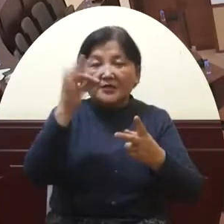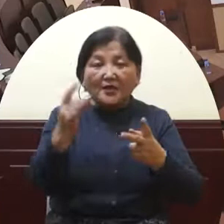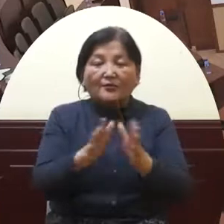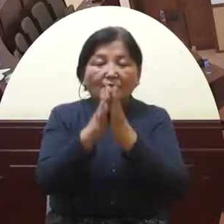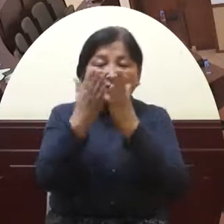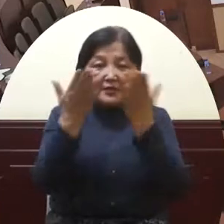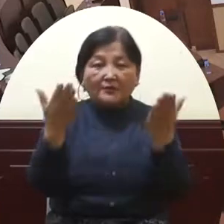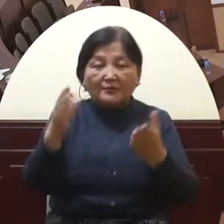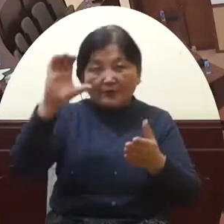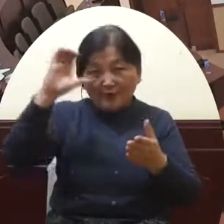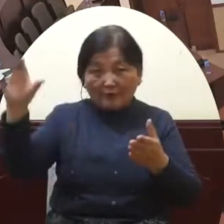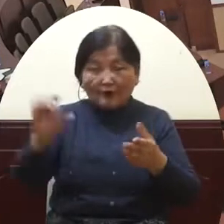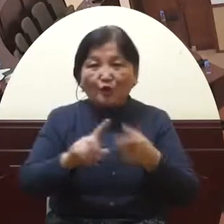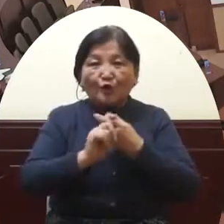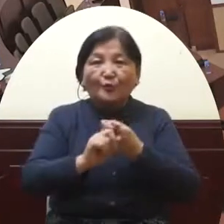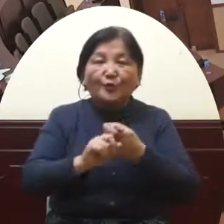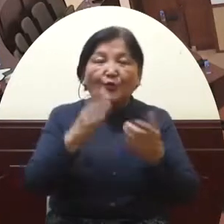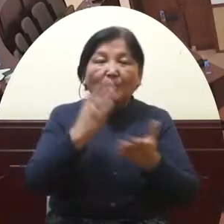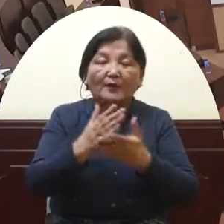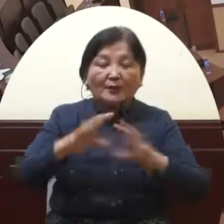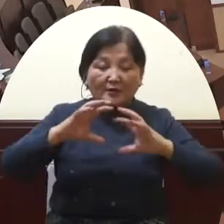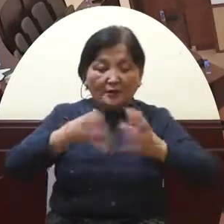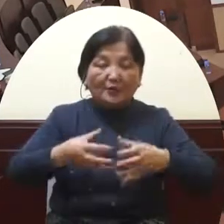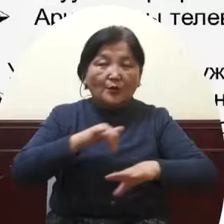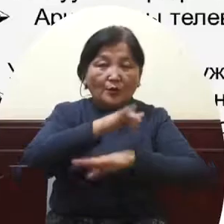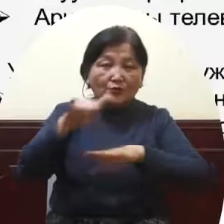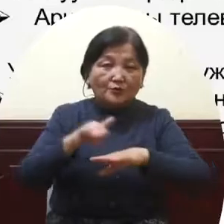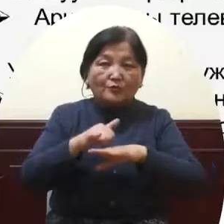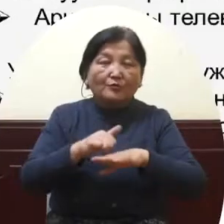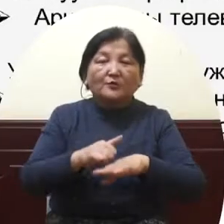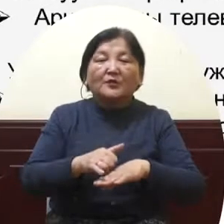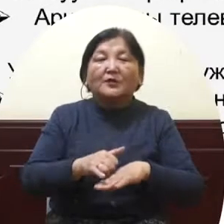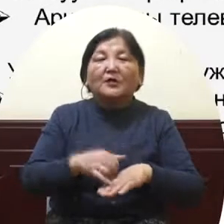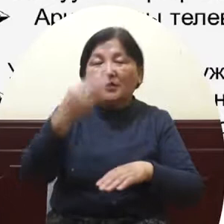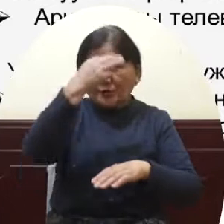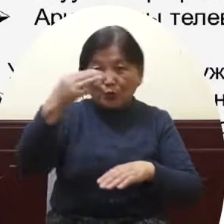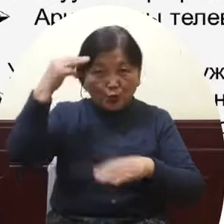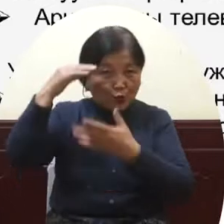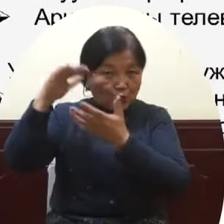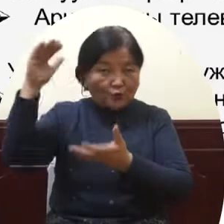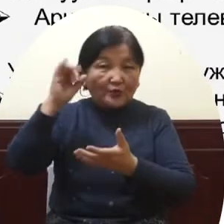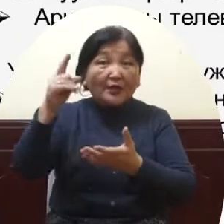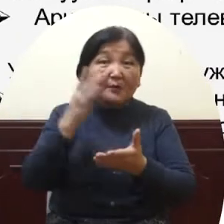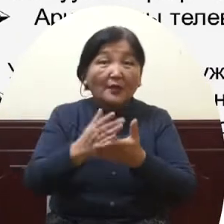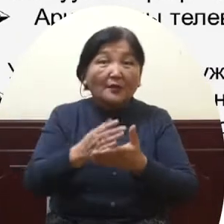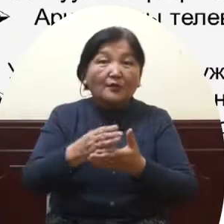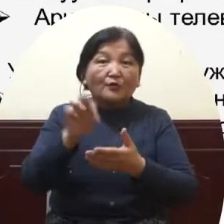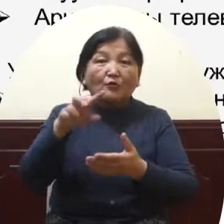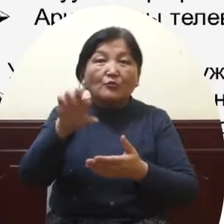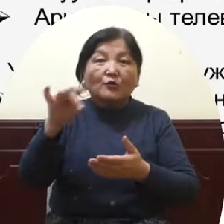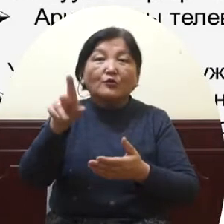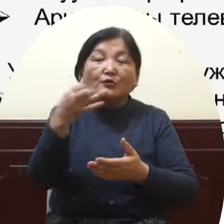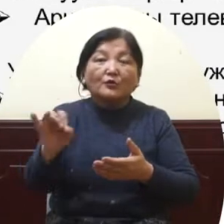бол дэлхийн нийтийн улс орнуудын туршлага хангалттай байна. Төлбөртэй сурталчилгааг сонгуулийн үеэр